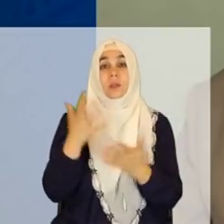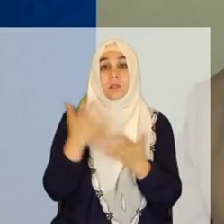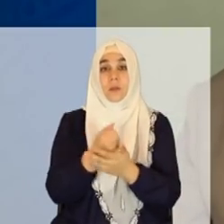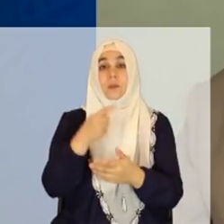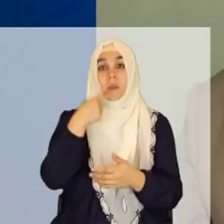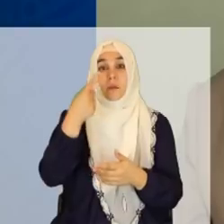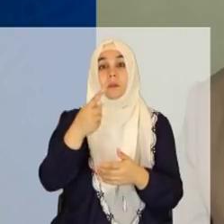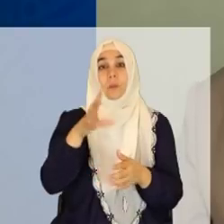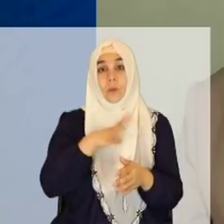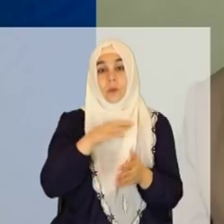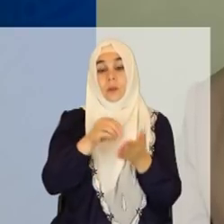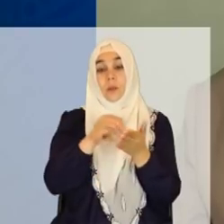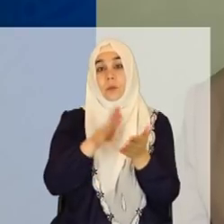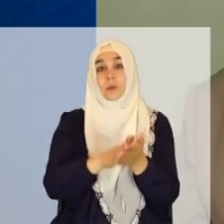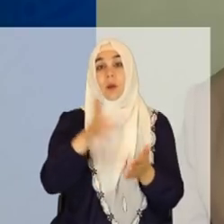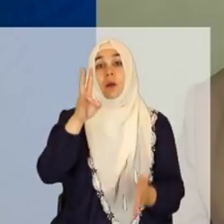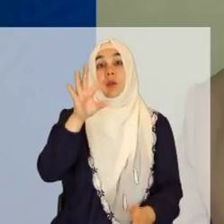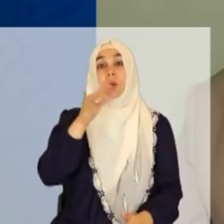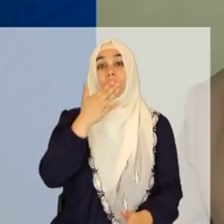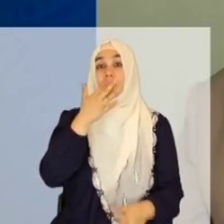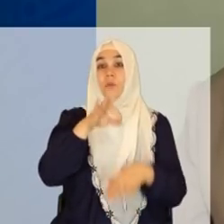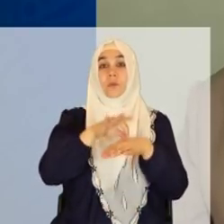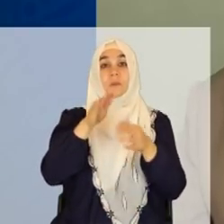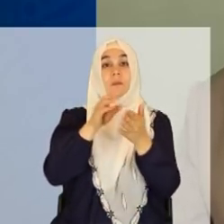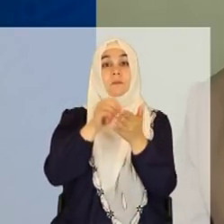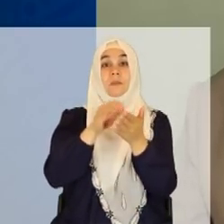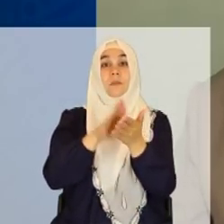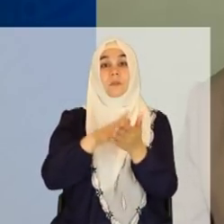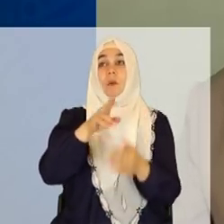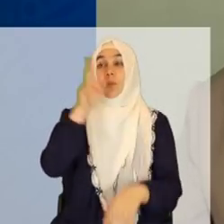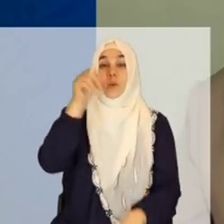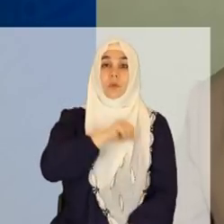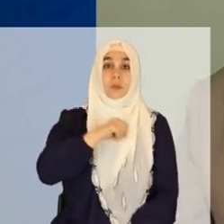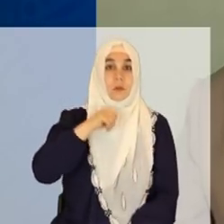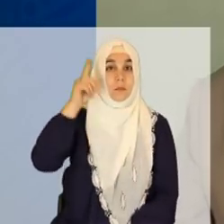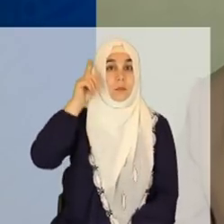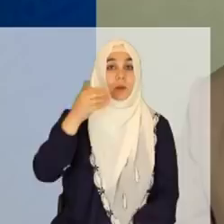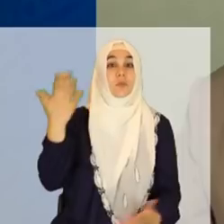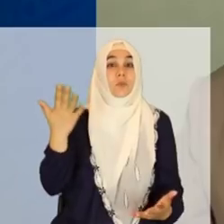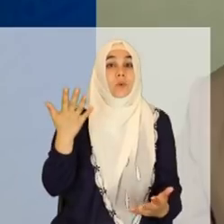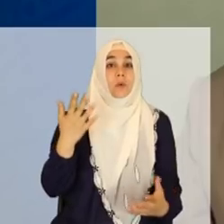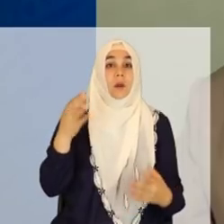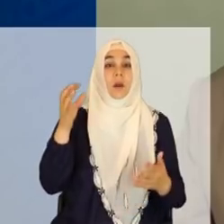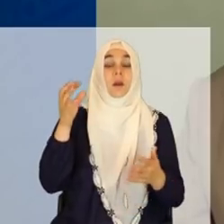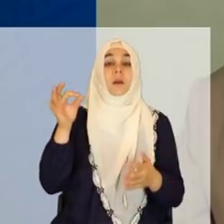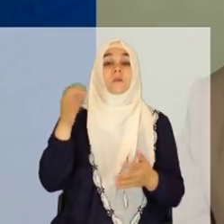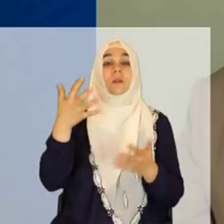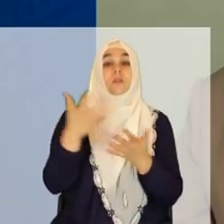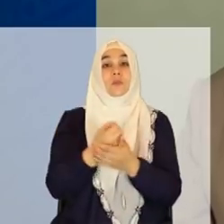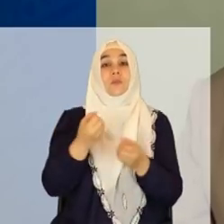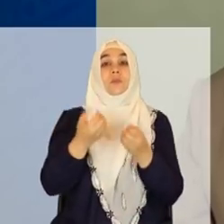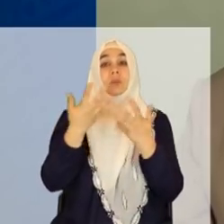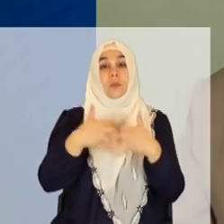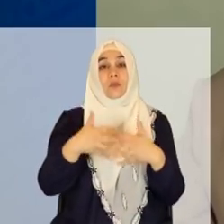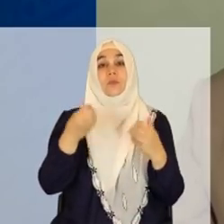Savobi tayinlangan. Lekin ro'zaniki tayin emas. Allohning o'zi bilar ekan. Sonini,